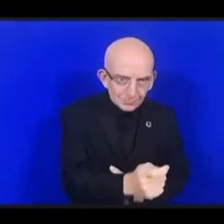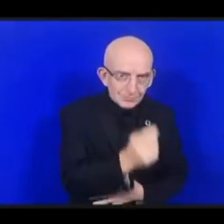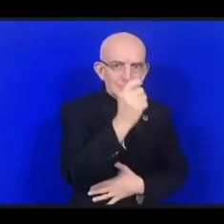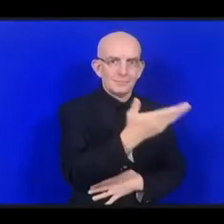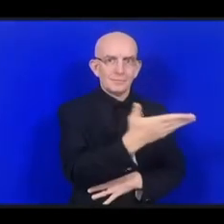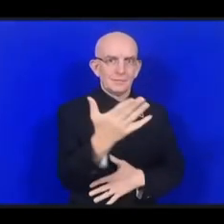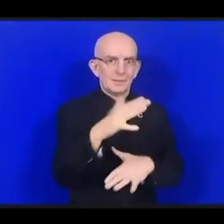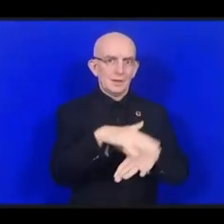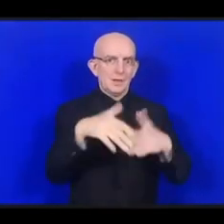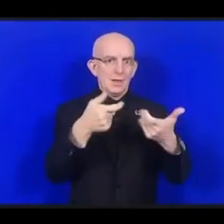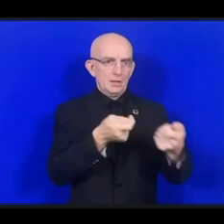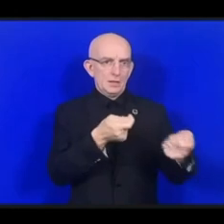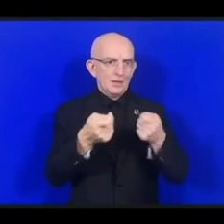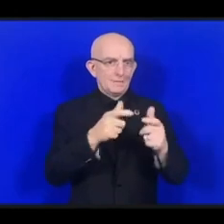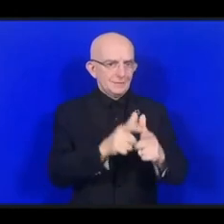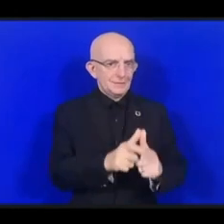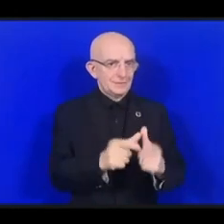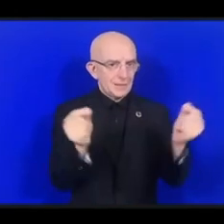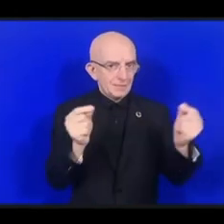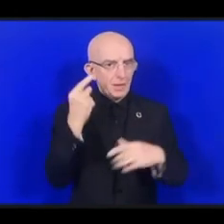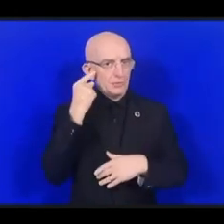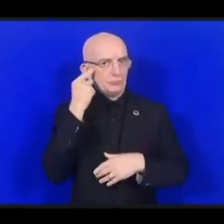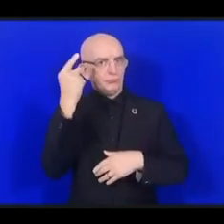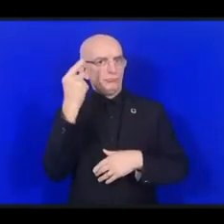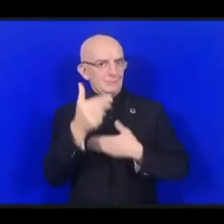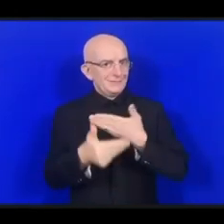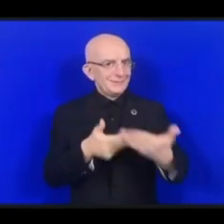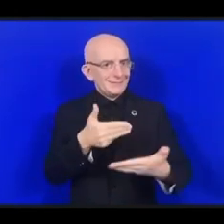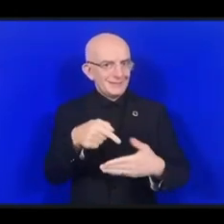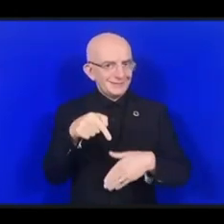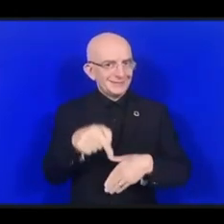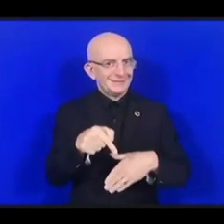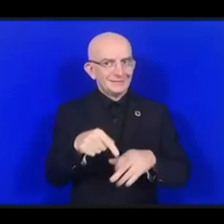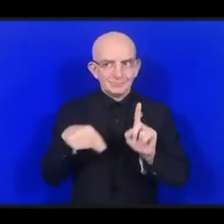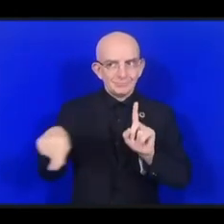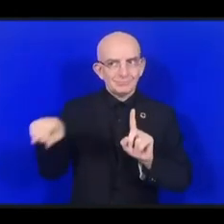变革的速度非常快，我们无法